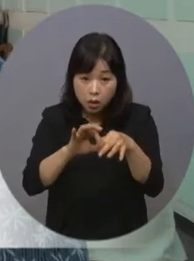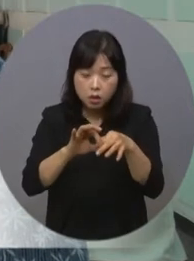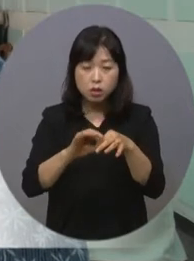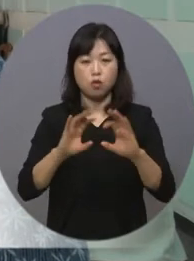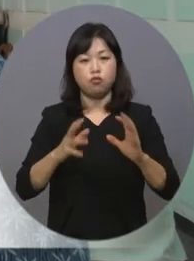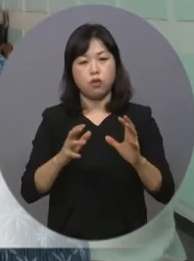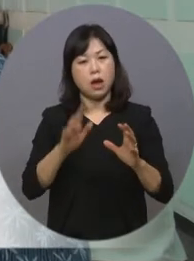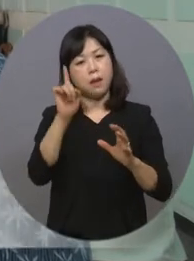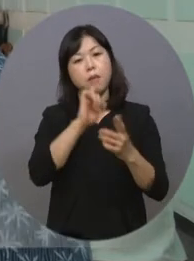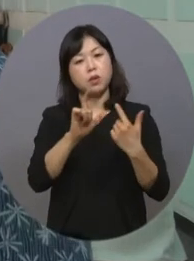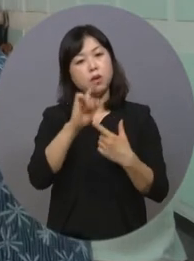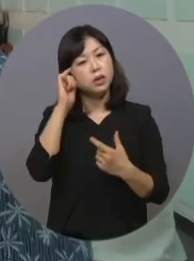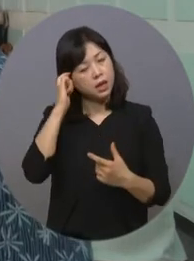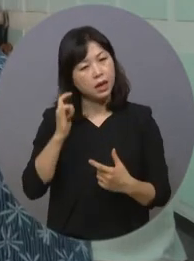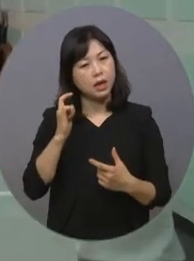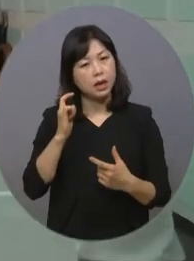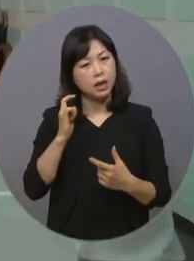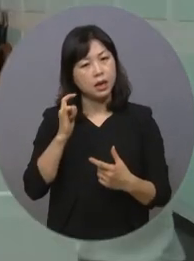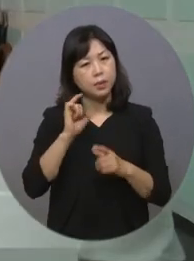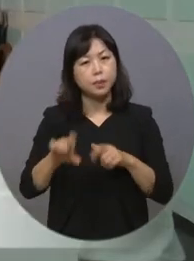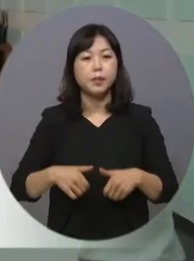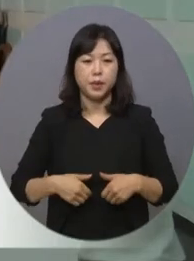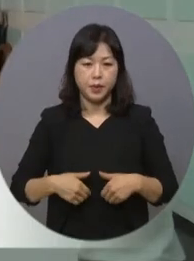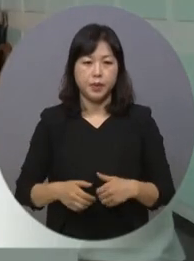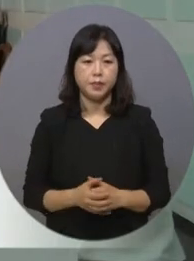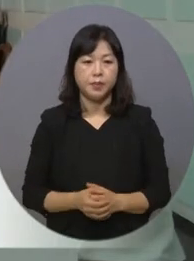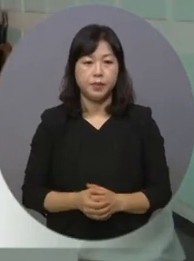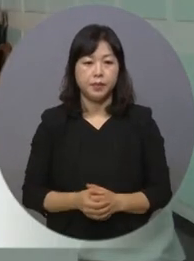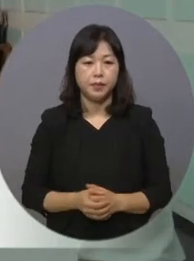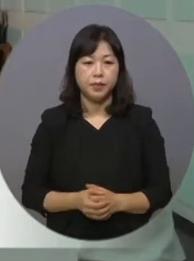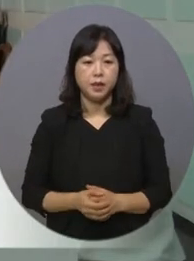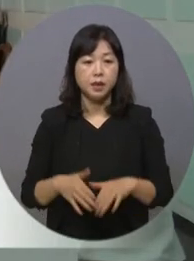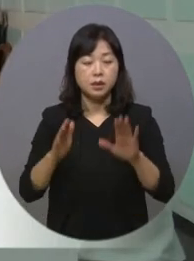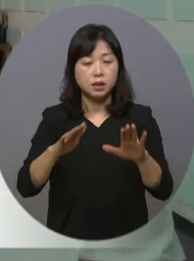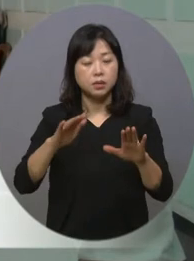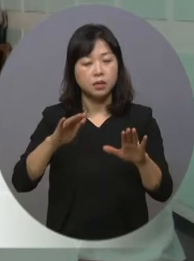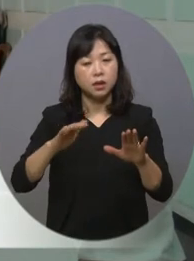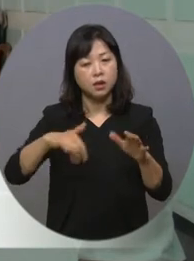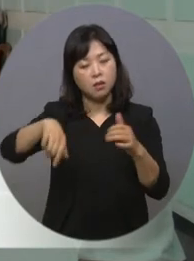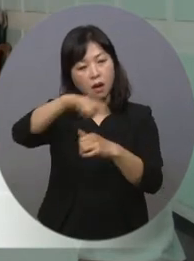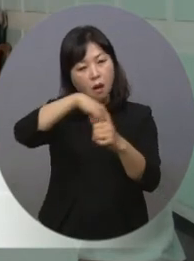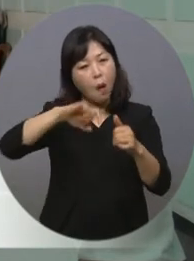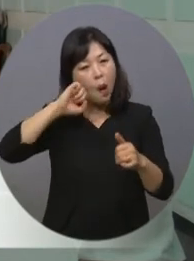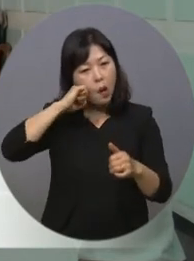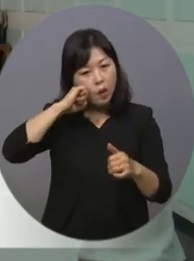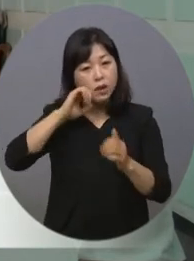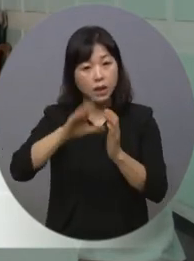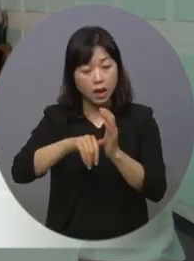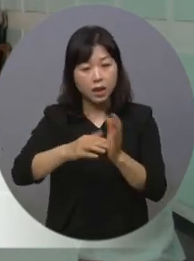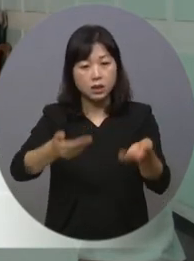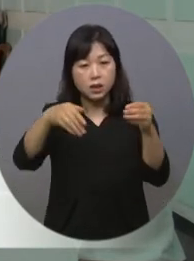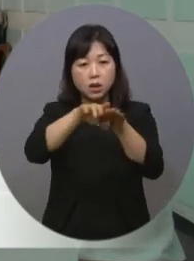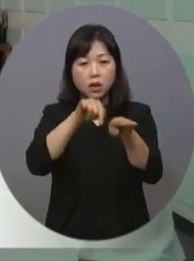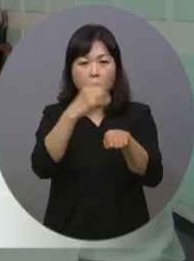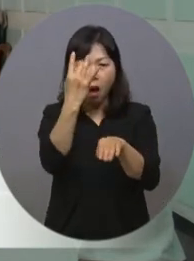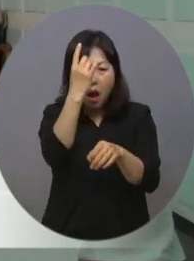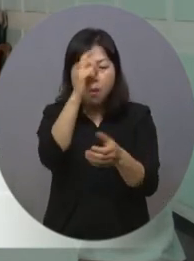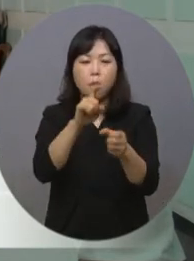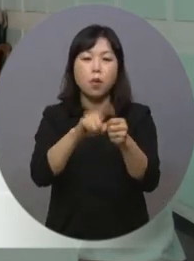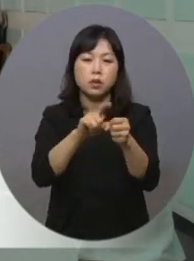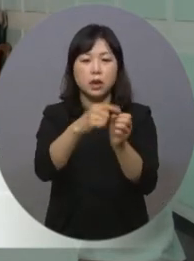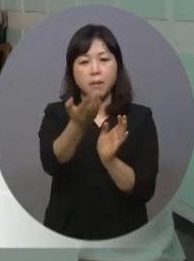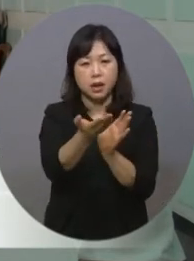다시 한 번 더 생각을 해야 됩니다. 이런 식의 우리 시설이 본 목적에 따라서 우리